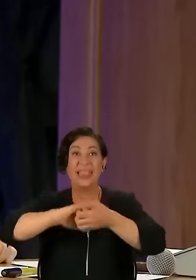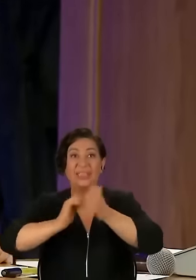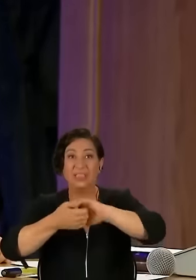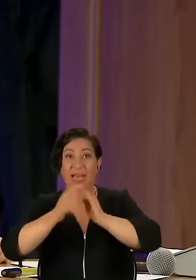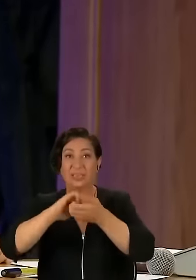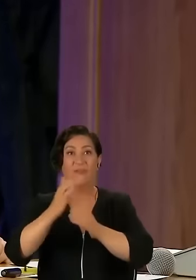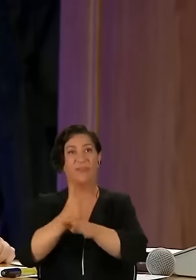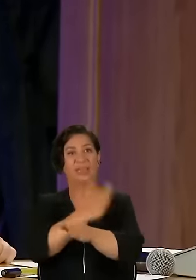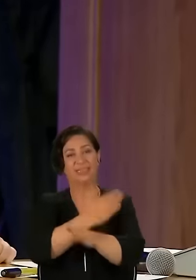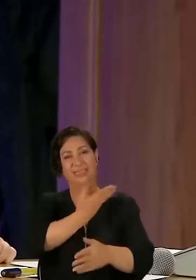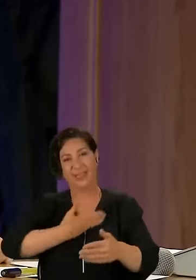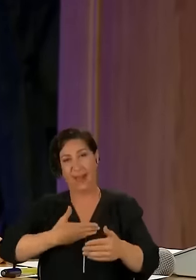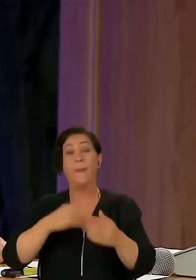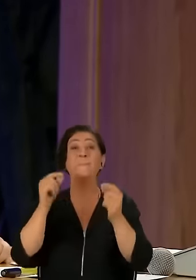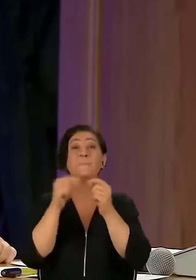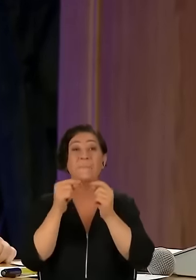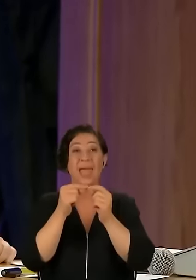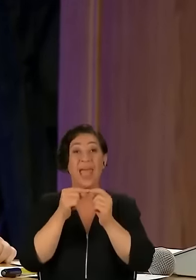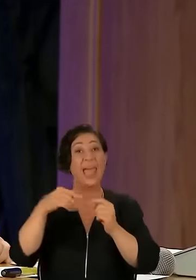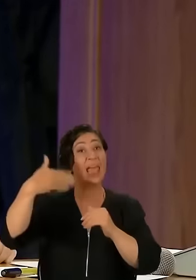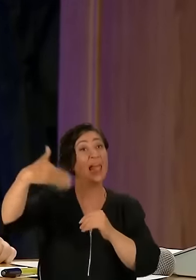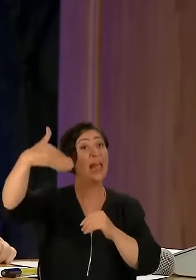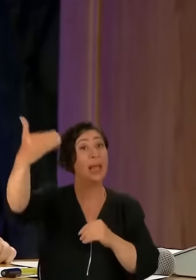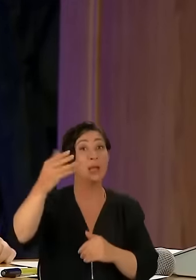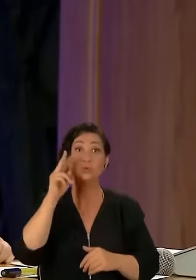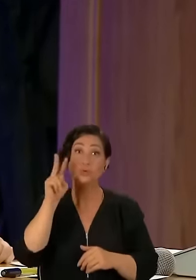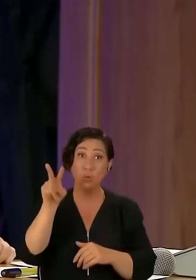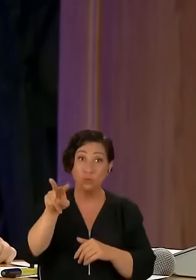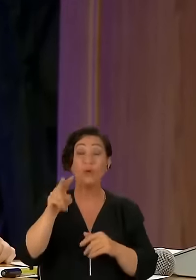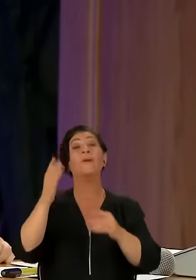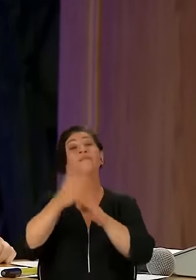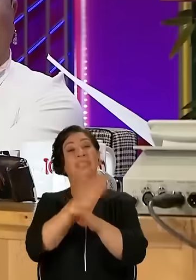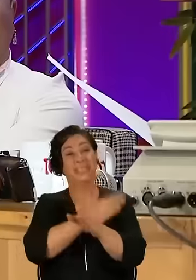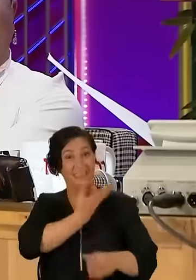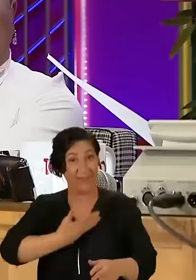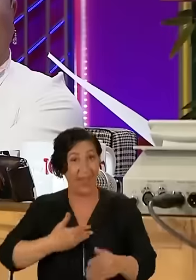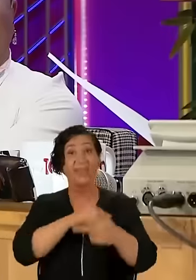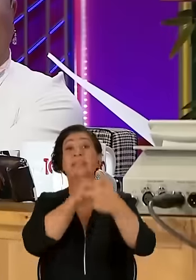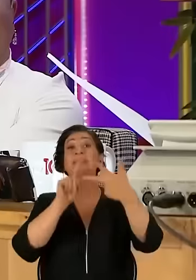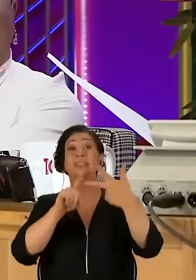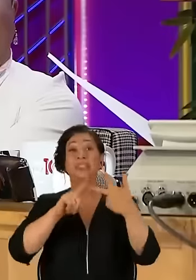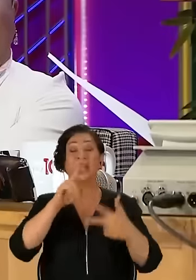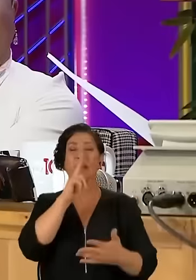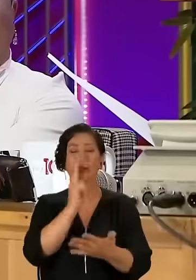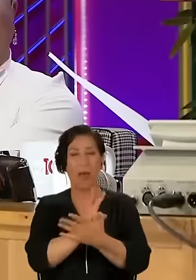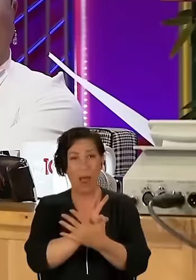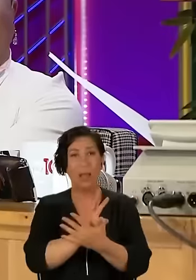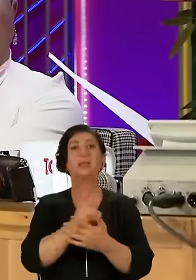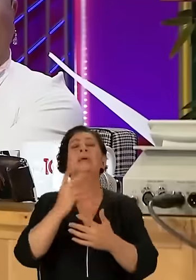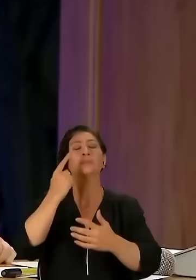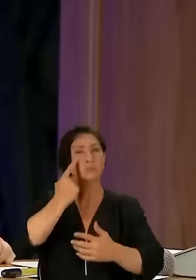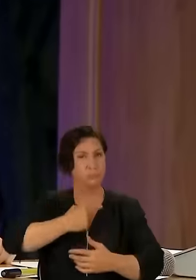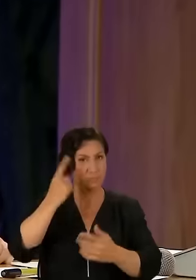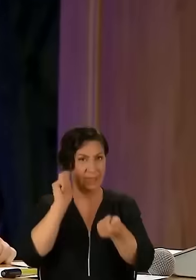Teşkilatçılık, vatanseverlik. B. İleri görüşlük, vatanseverlik. C. Kararlılık,